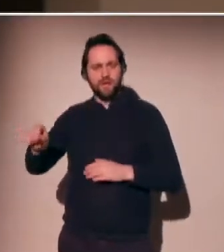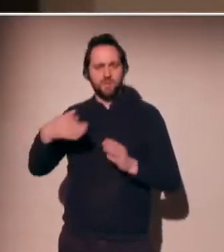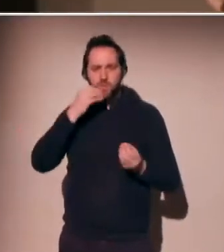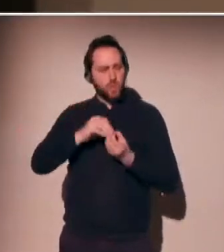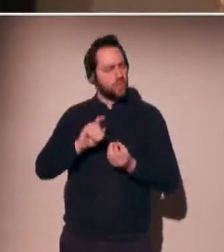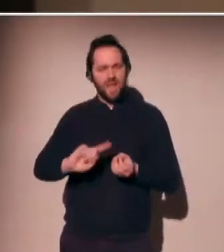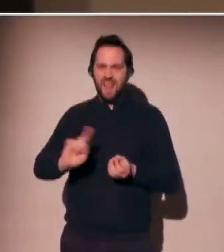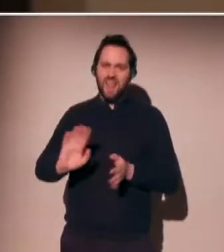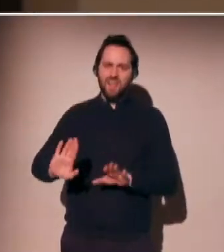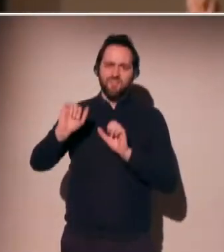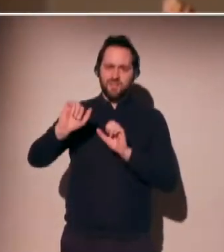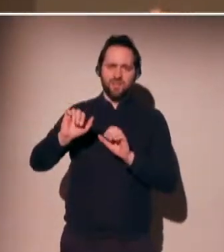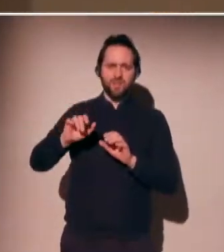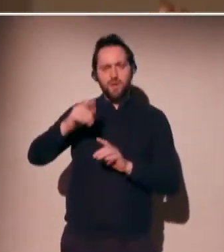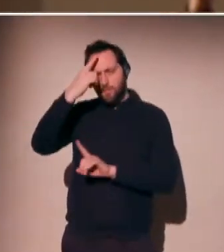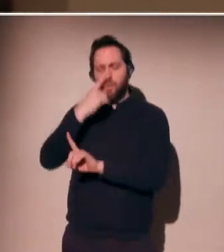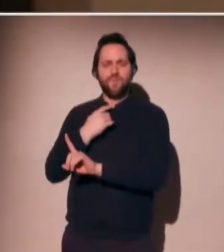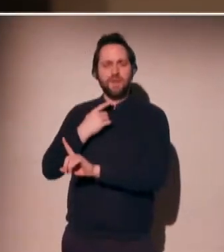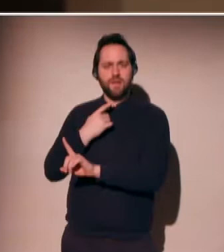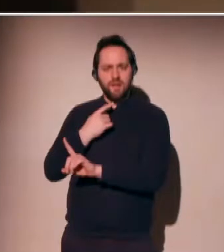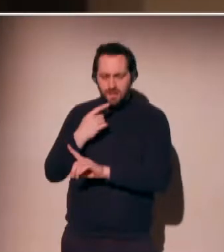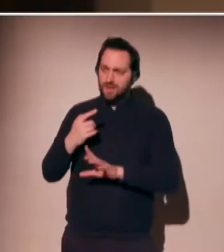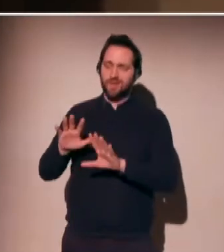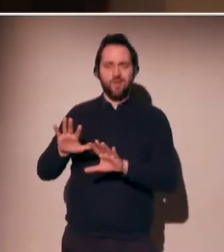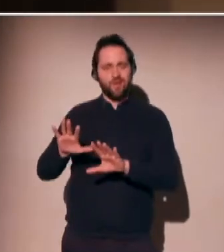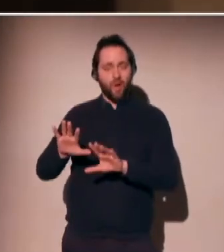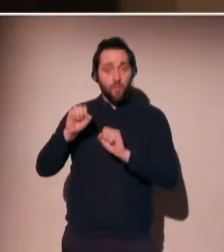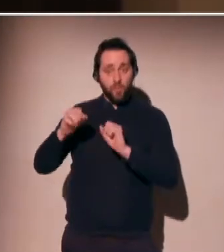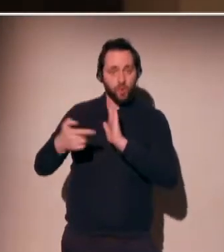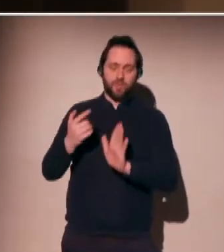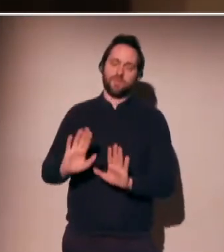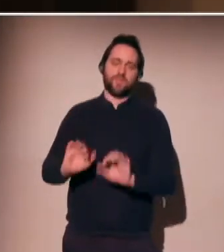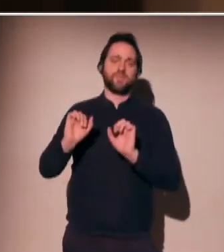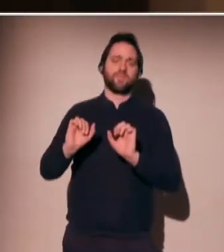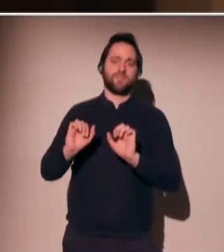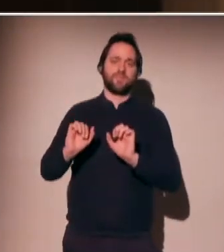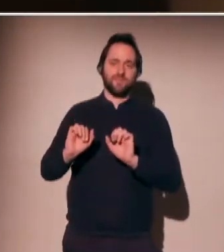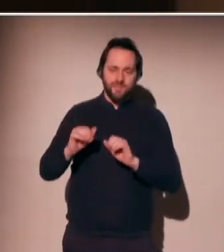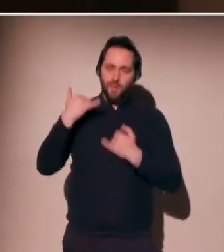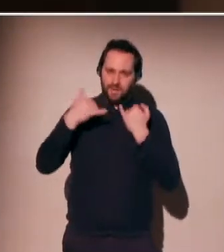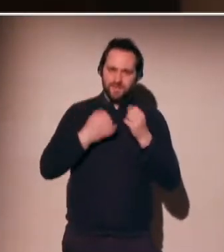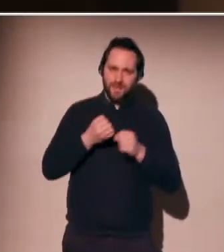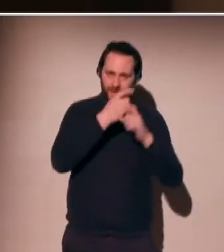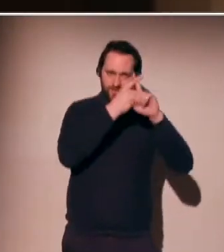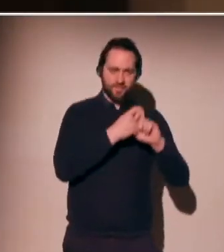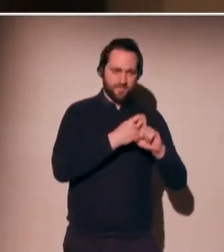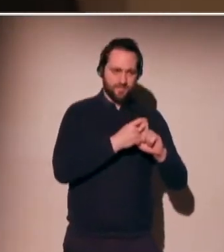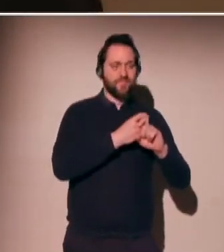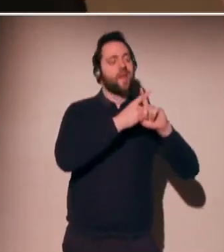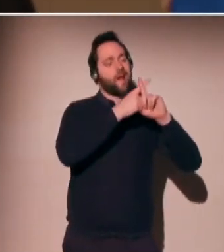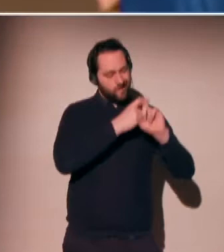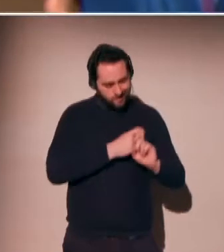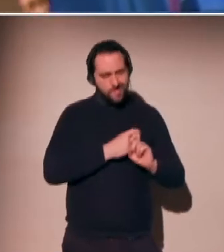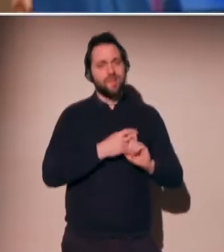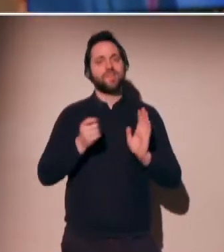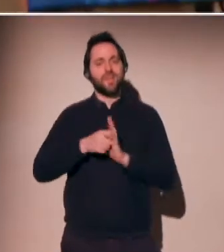Et si on prend cet algorithme et on l'applique à des candidats, eh bien, l'algorithme